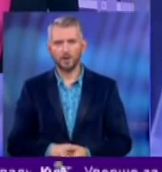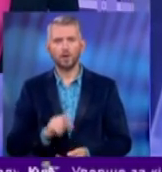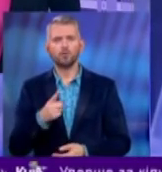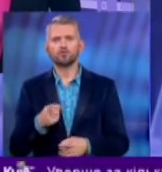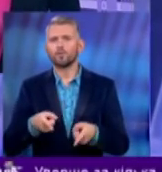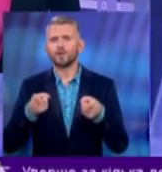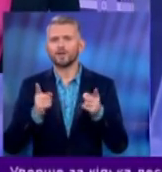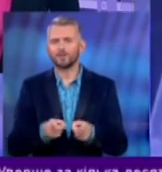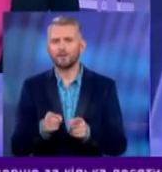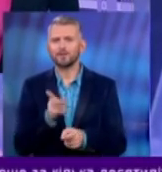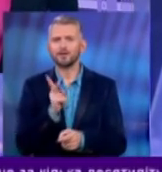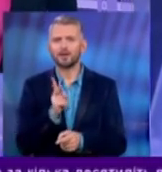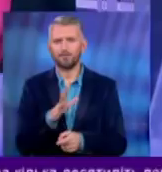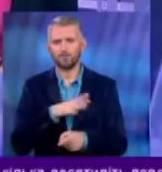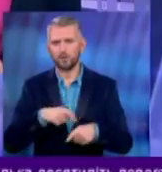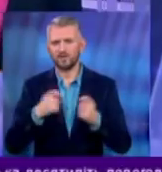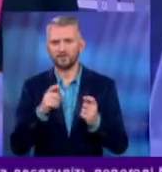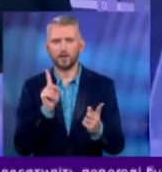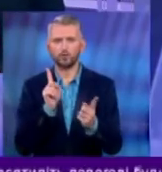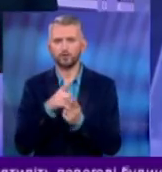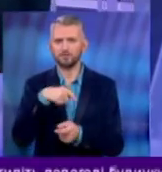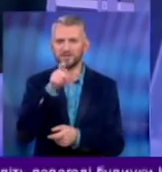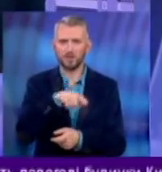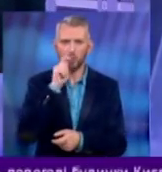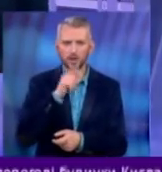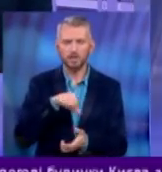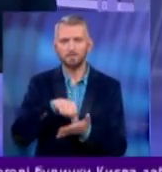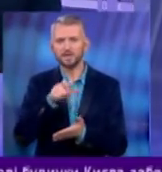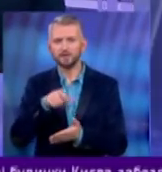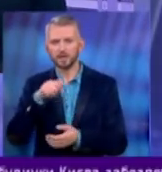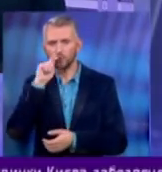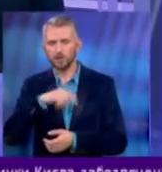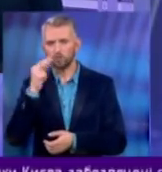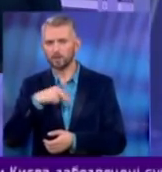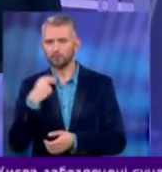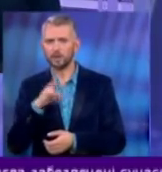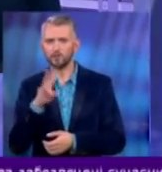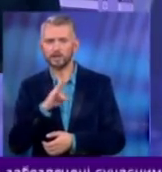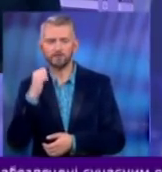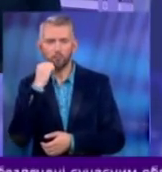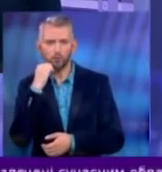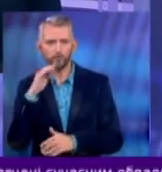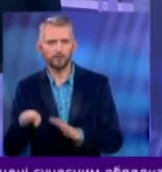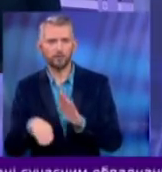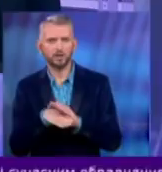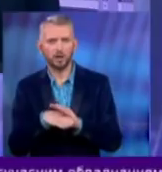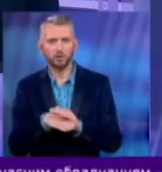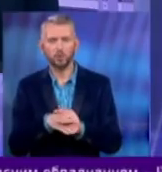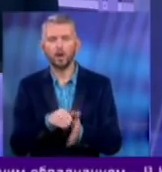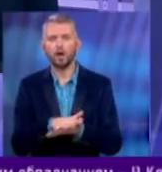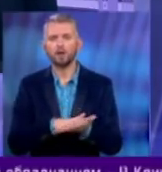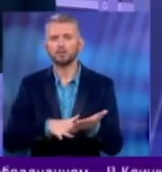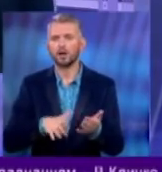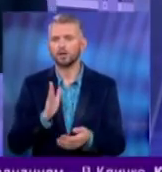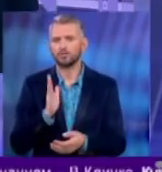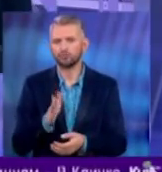Чому насправді і ким була зірвана зустріч президента України та представників Української православної церкви Московського патріархату і чого чекати